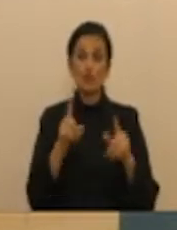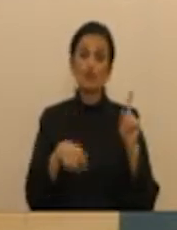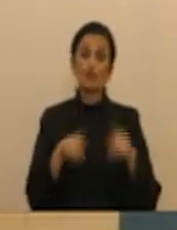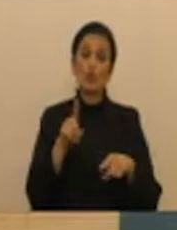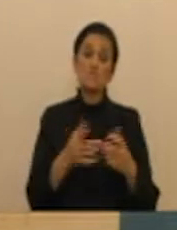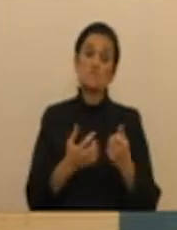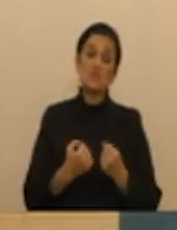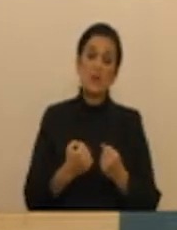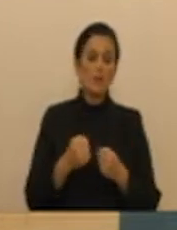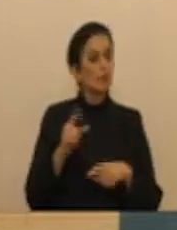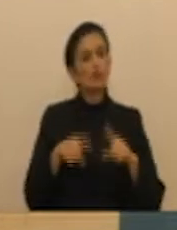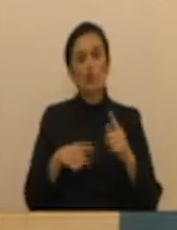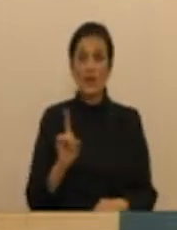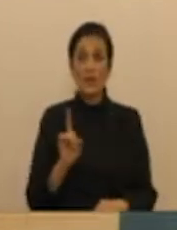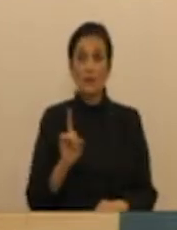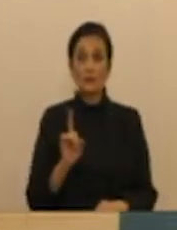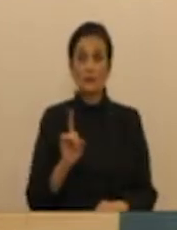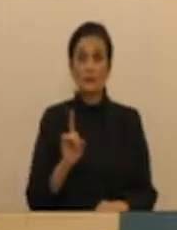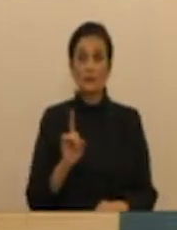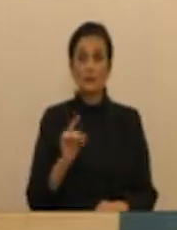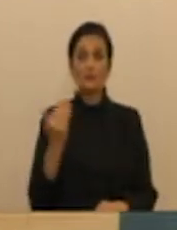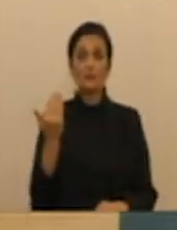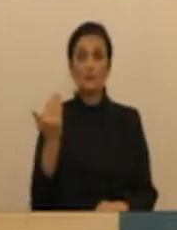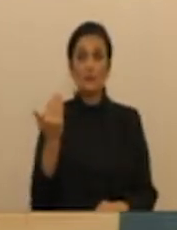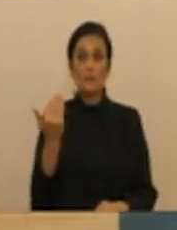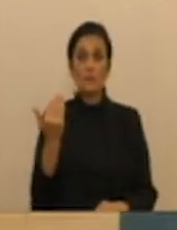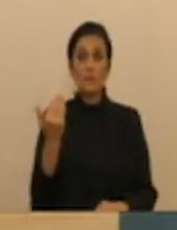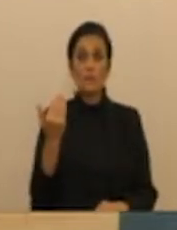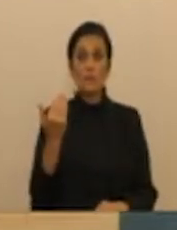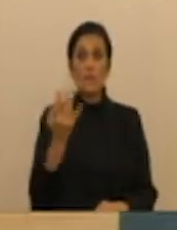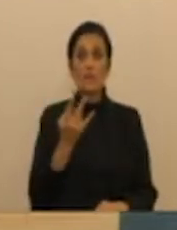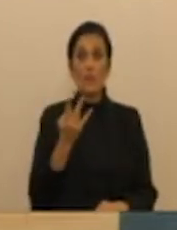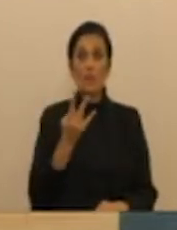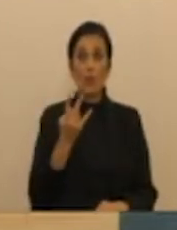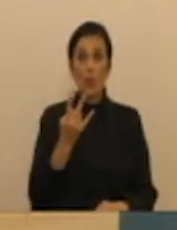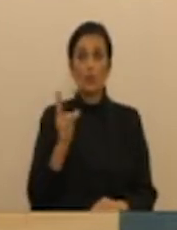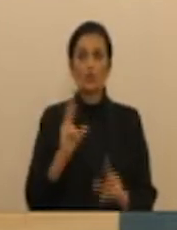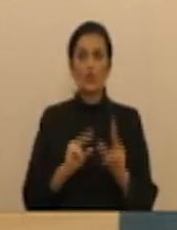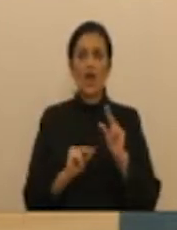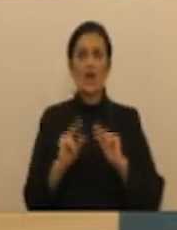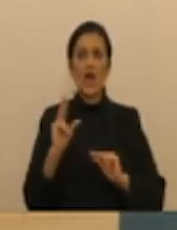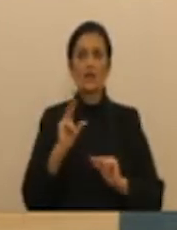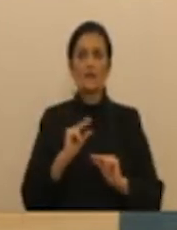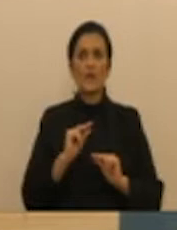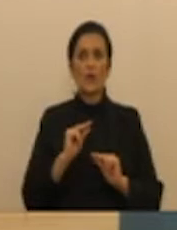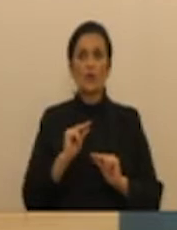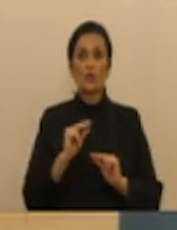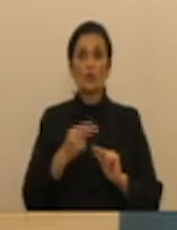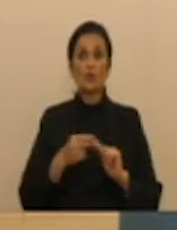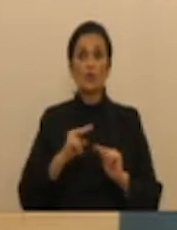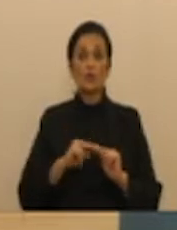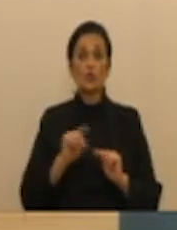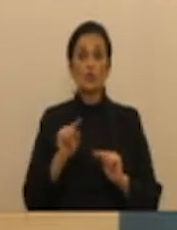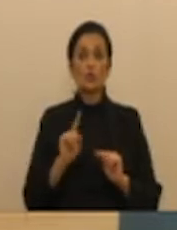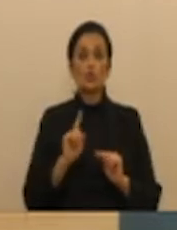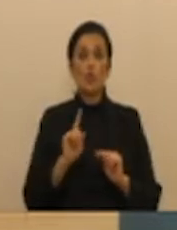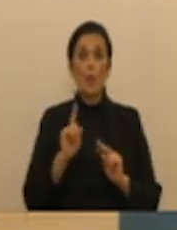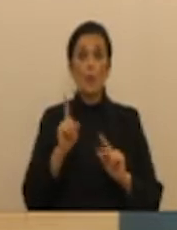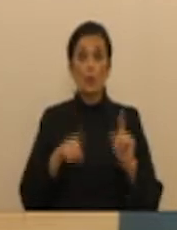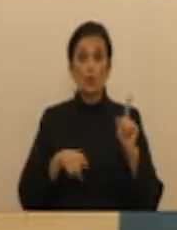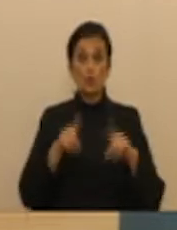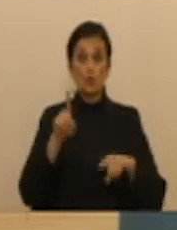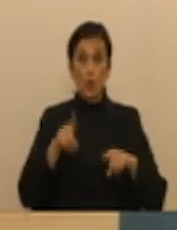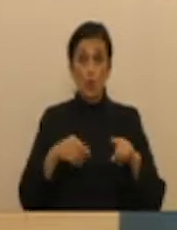იყოს, ზოგი არ იყო მისაღები, მაგრამ თქვენ უნდა გაითვალისწინოთ ის, რომ ზოგიერთ